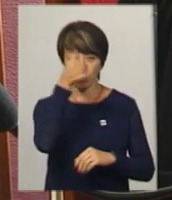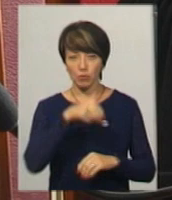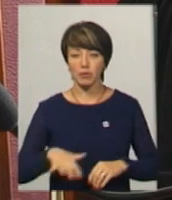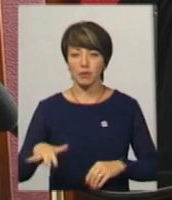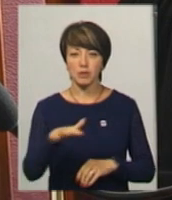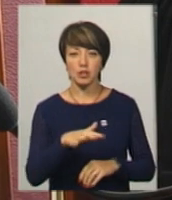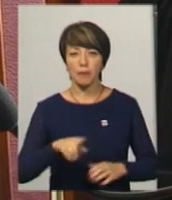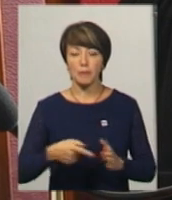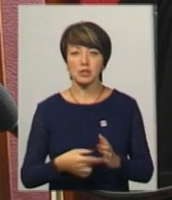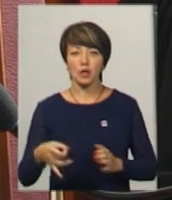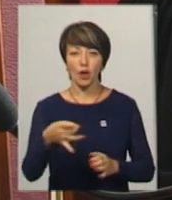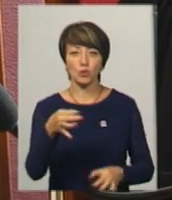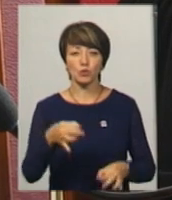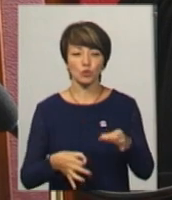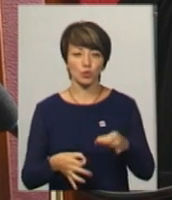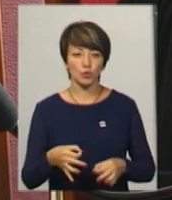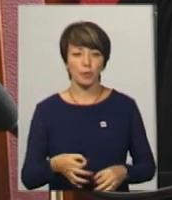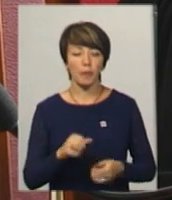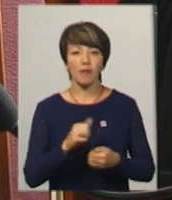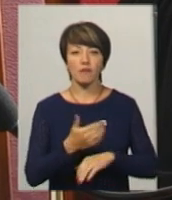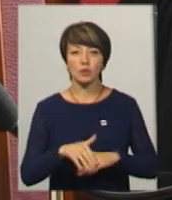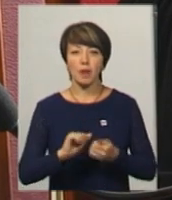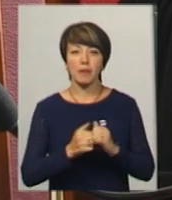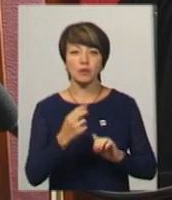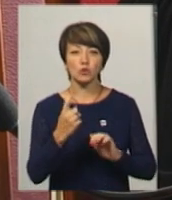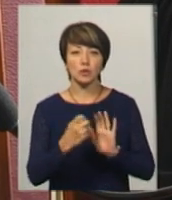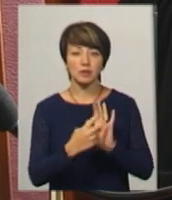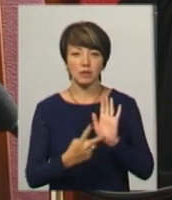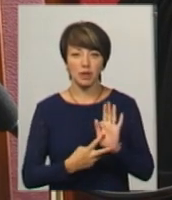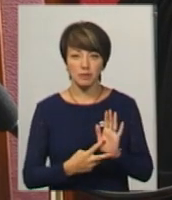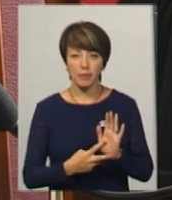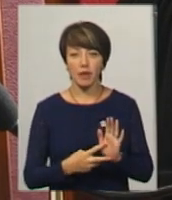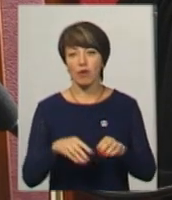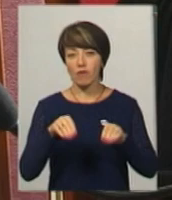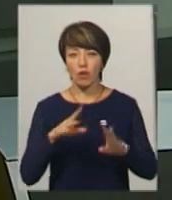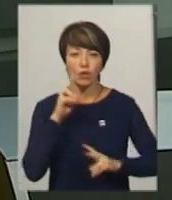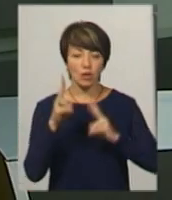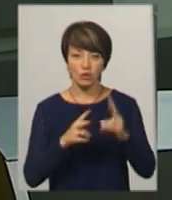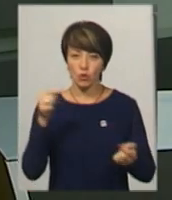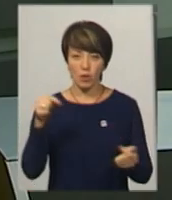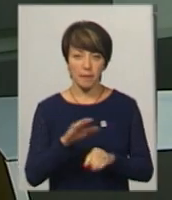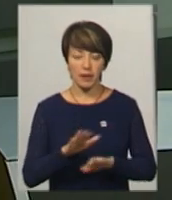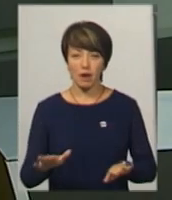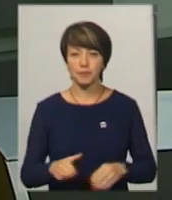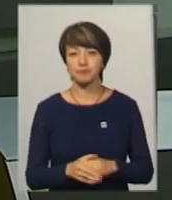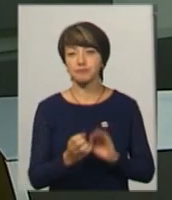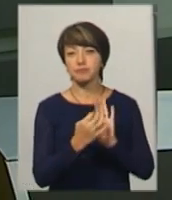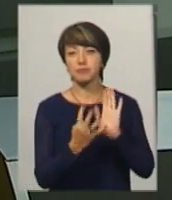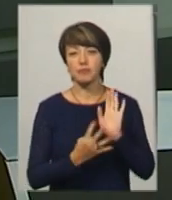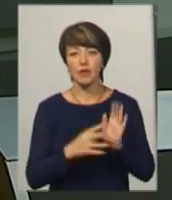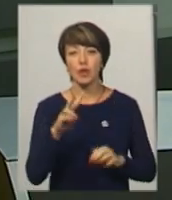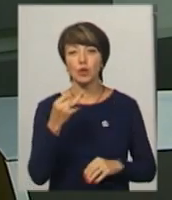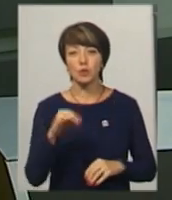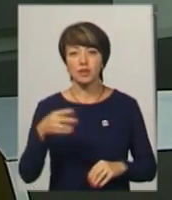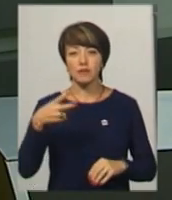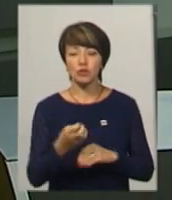Хмельницького міськрайонного суду Хмельницької області, місто Хмельницьке, вулиця Кам'янецька, 117. Ухвала оскарженню не підлягає. Нагадаю, 19